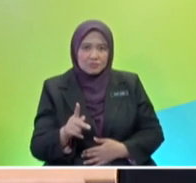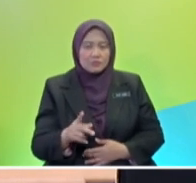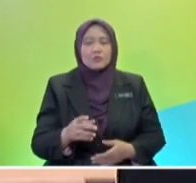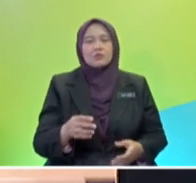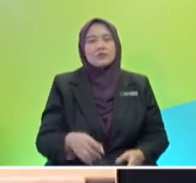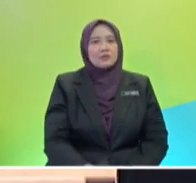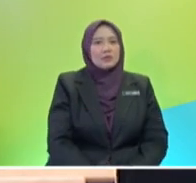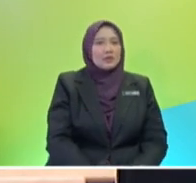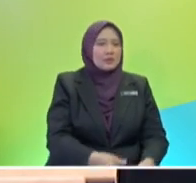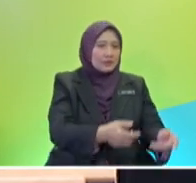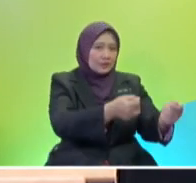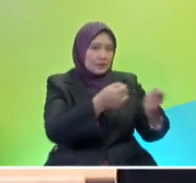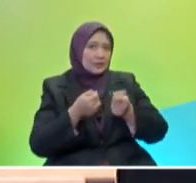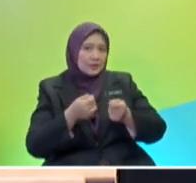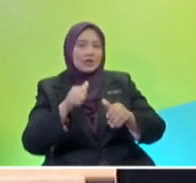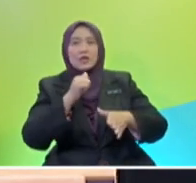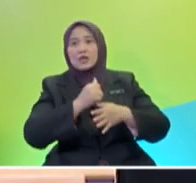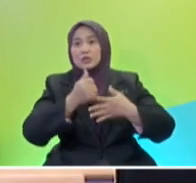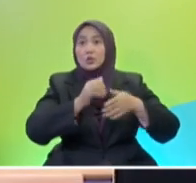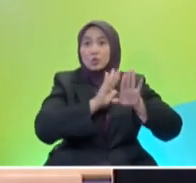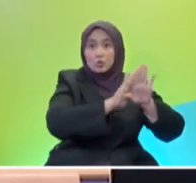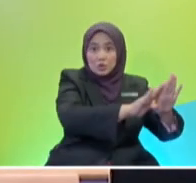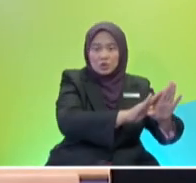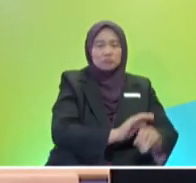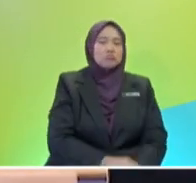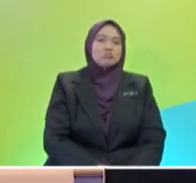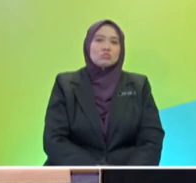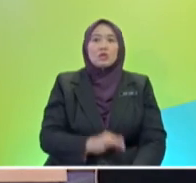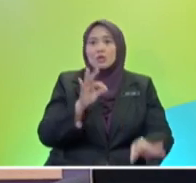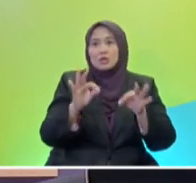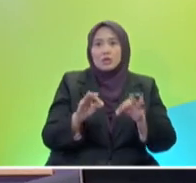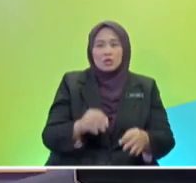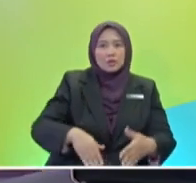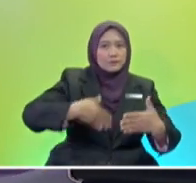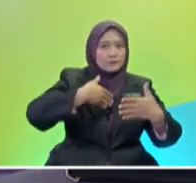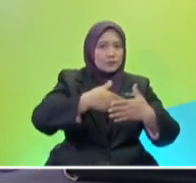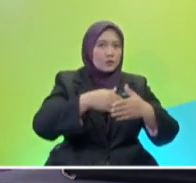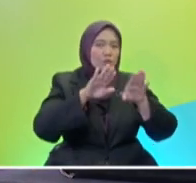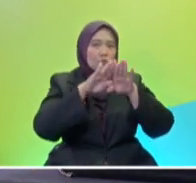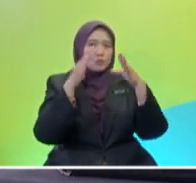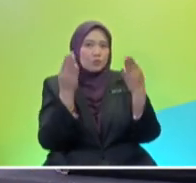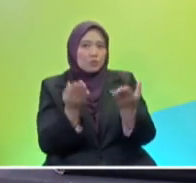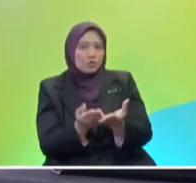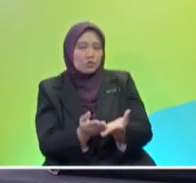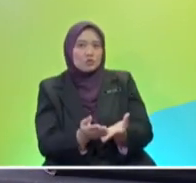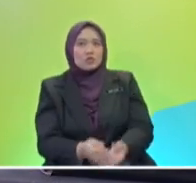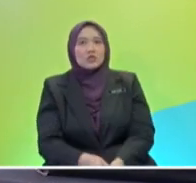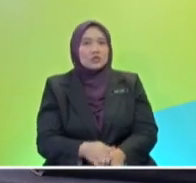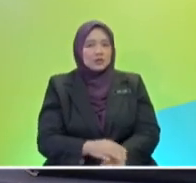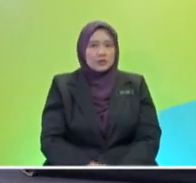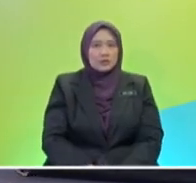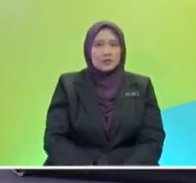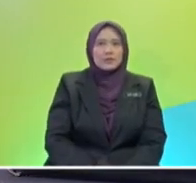atau tolakan kalau ditendang bola itu tendang kehadapan bermakna maka kita